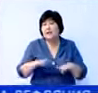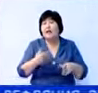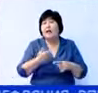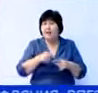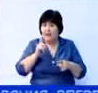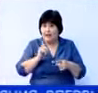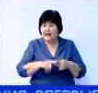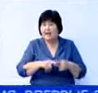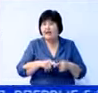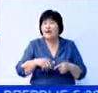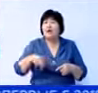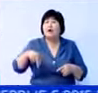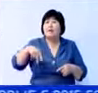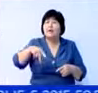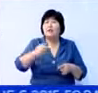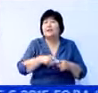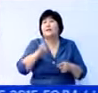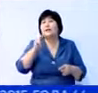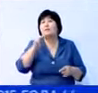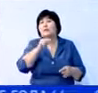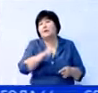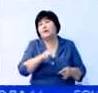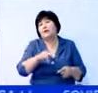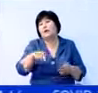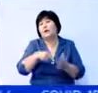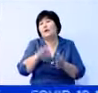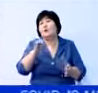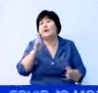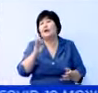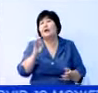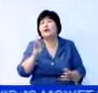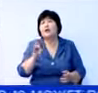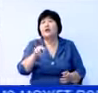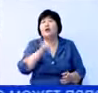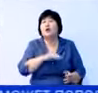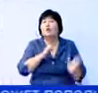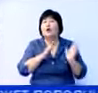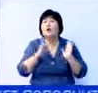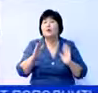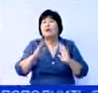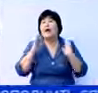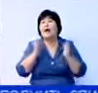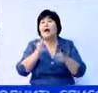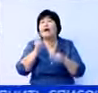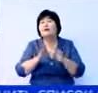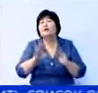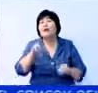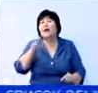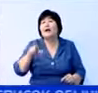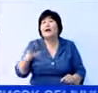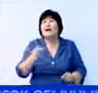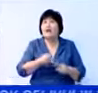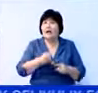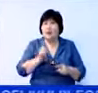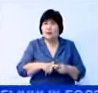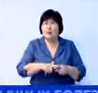это передвижение через КПП города Байконур. Оно работает в режиме ограничения только для граждан,